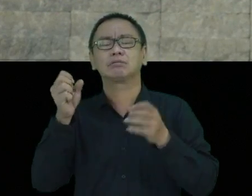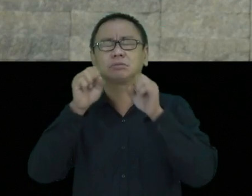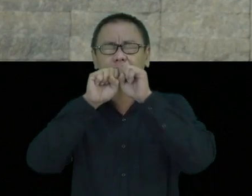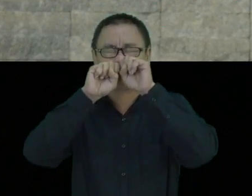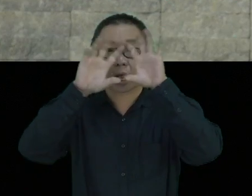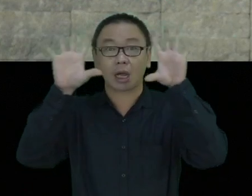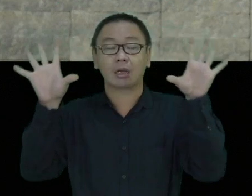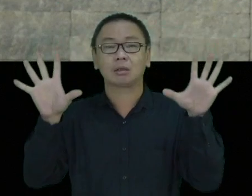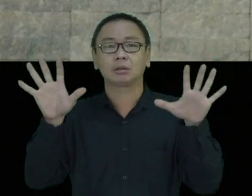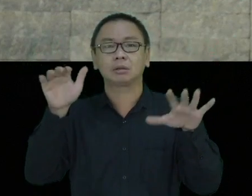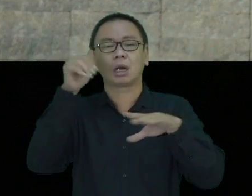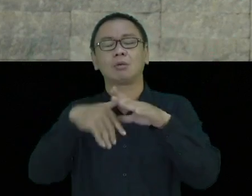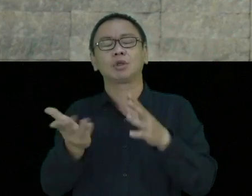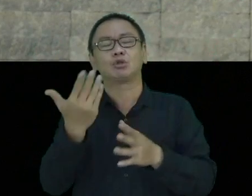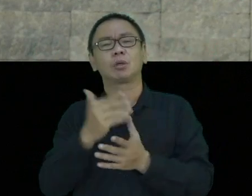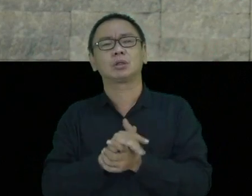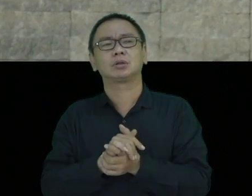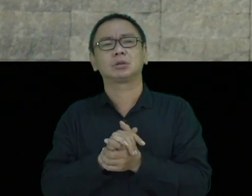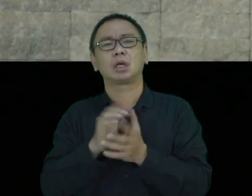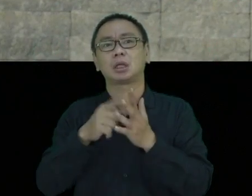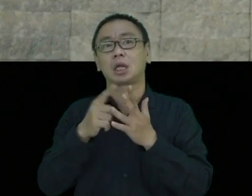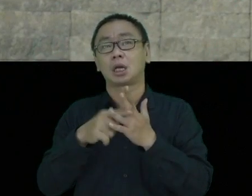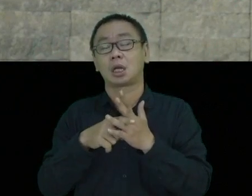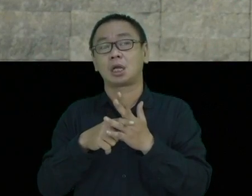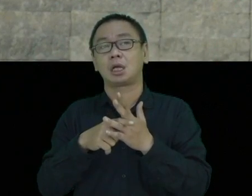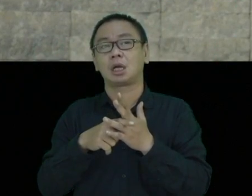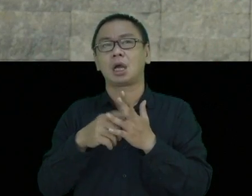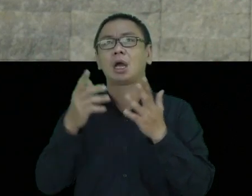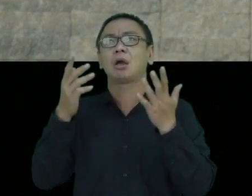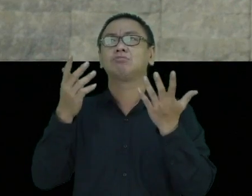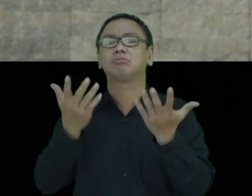kehidupan. Ya, antara angan dan impian yang kita